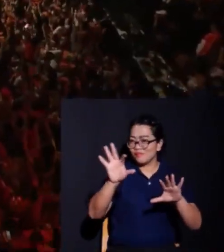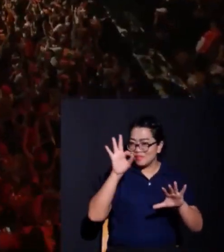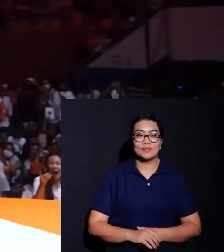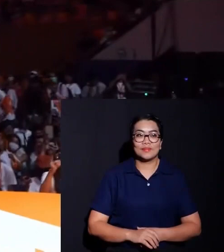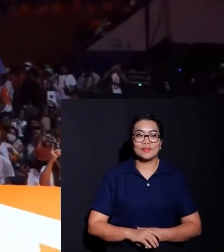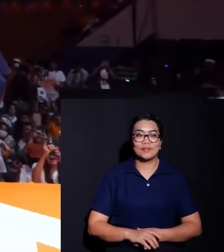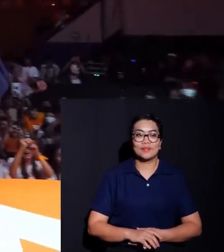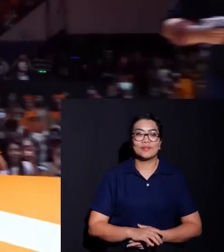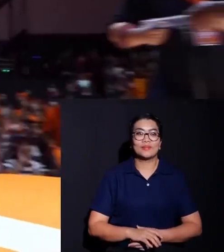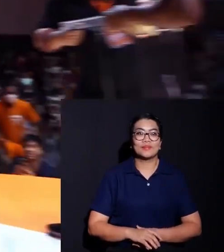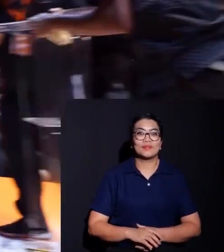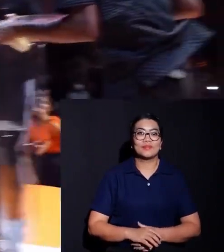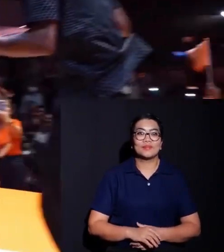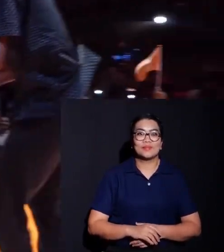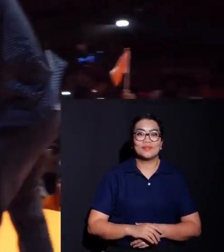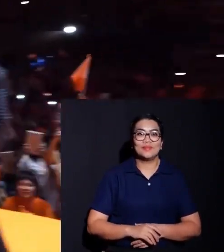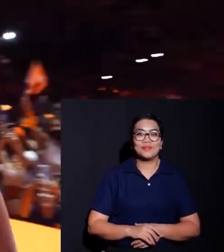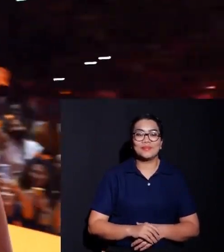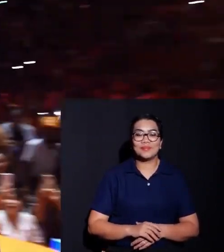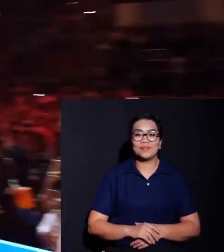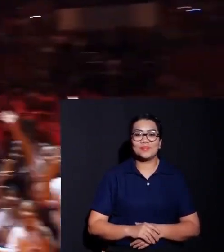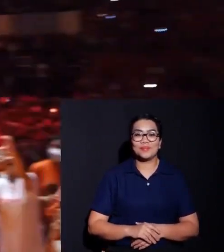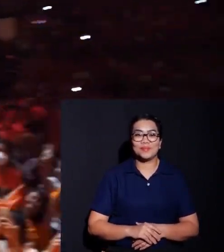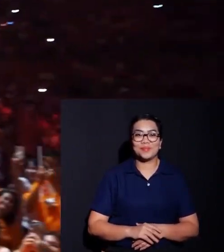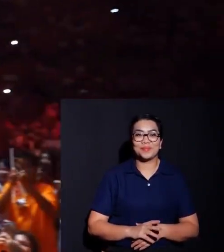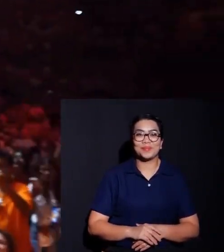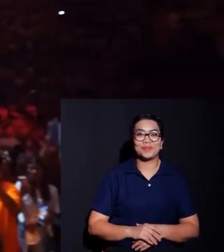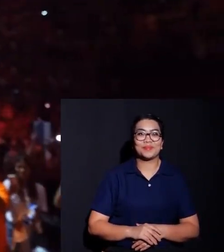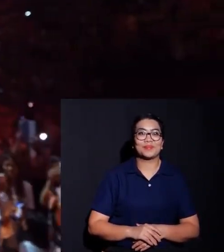ขอบคุณสุดที่ไ